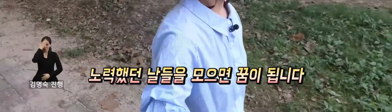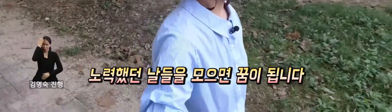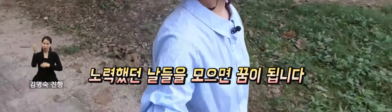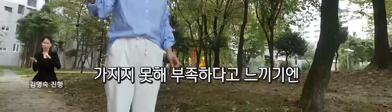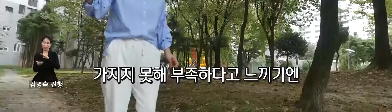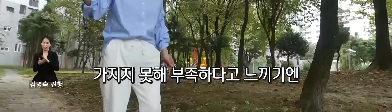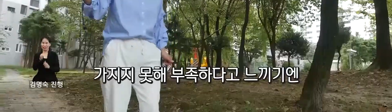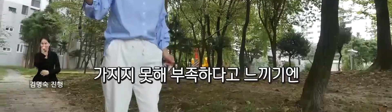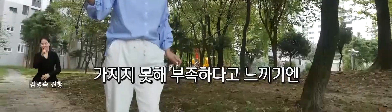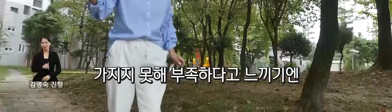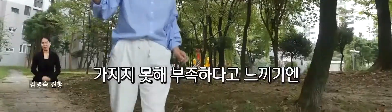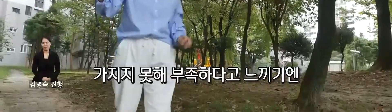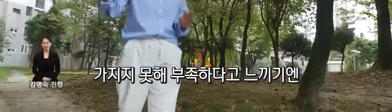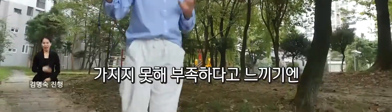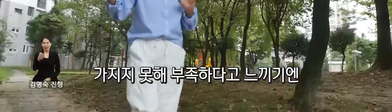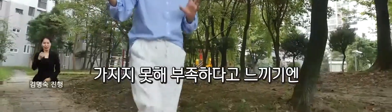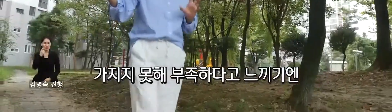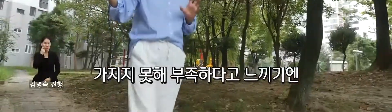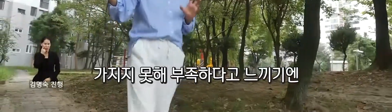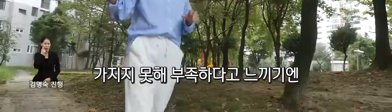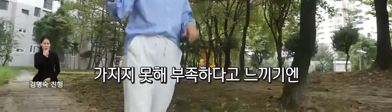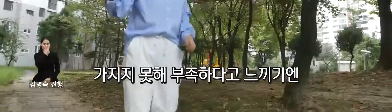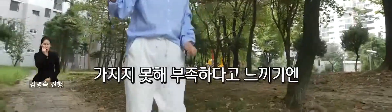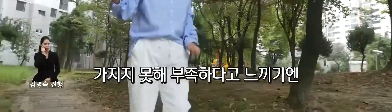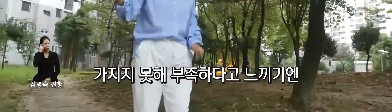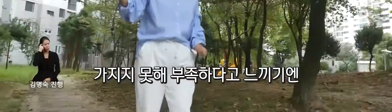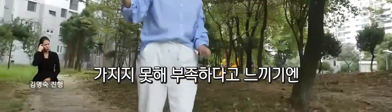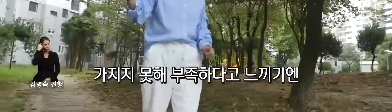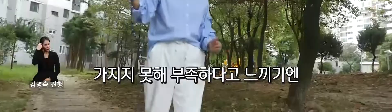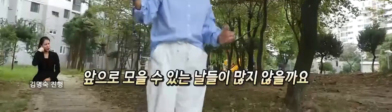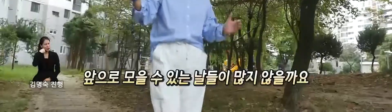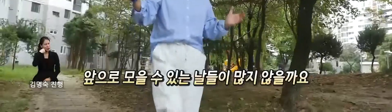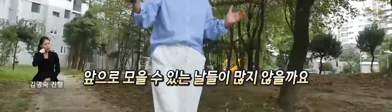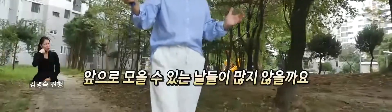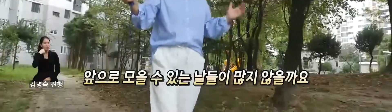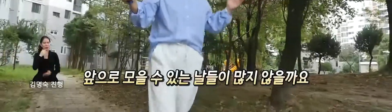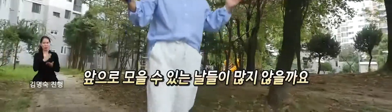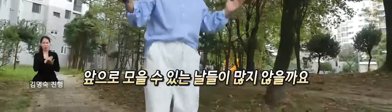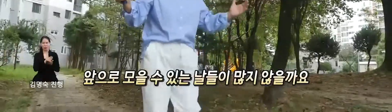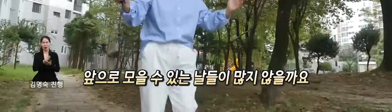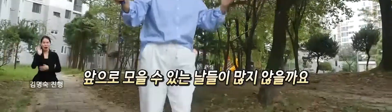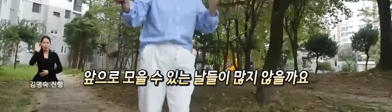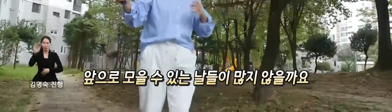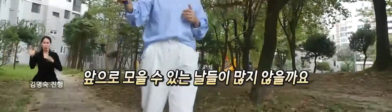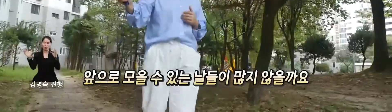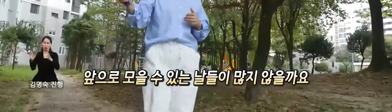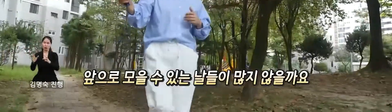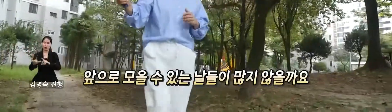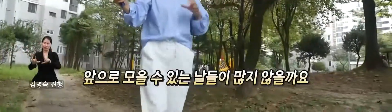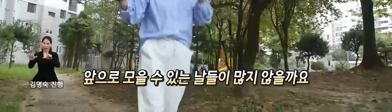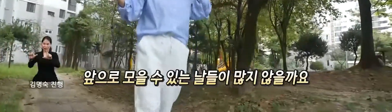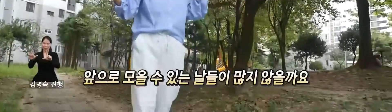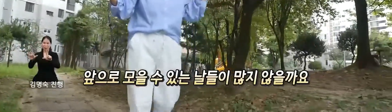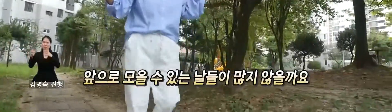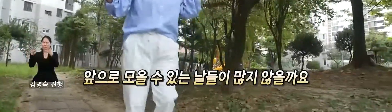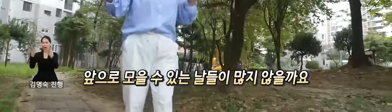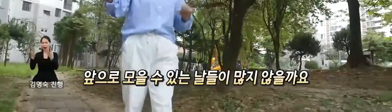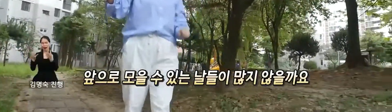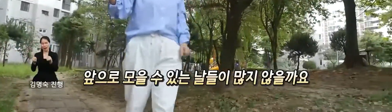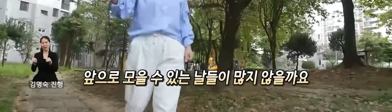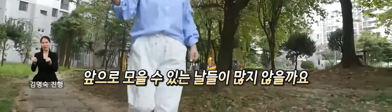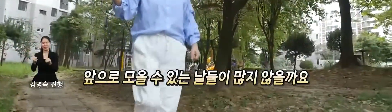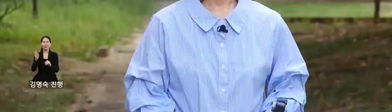됩니다. 가지지 못해 부족하다고 느끼기엔 앞으로 모을 수 있는 날들이